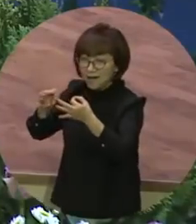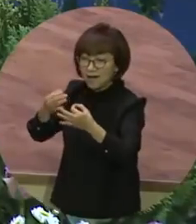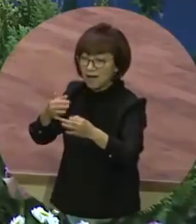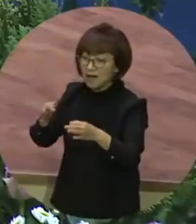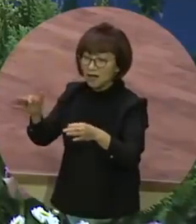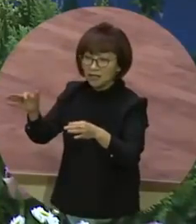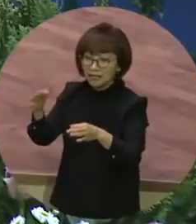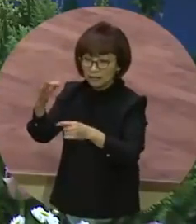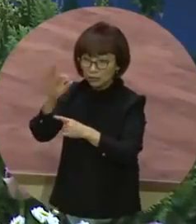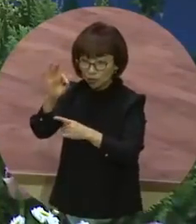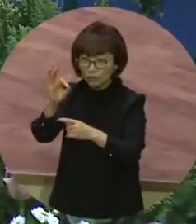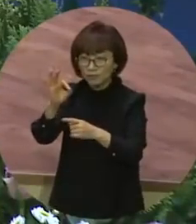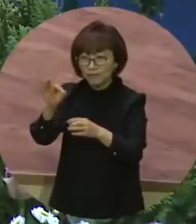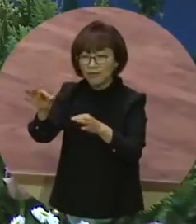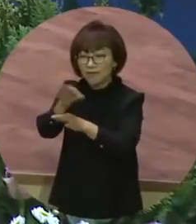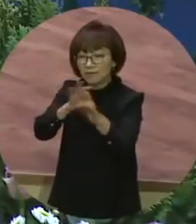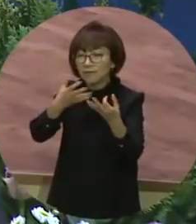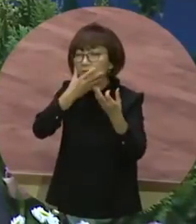함께 주신다.